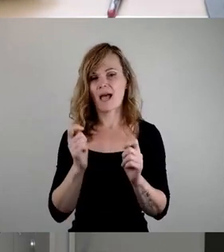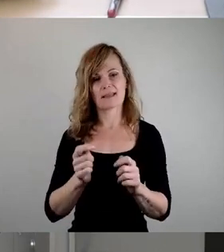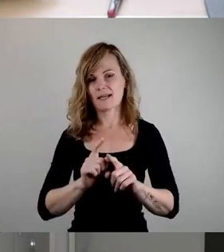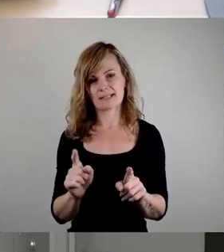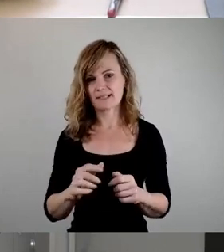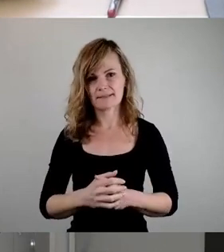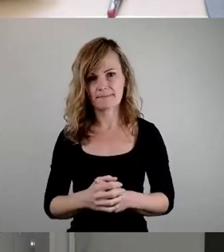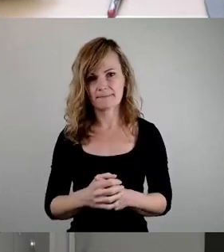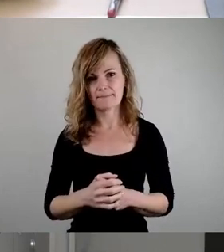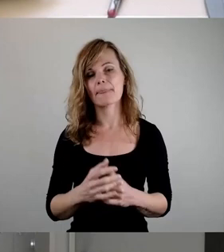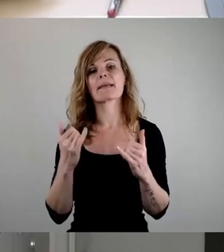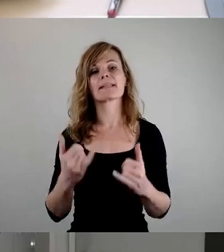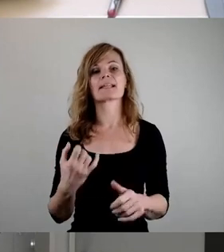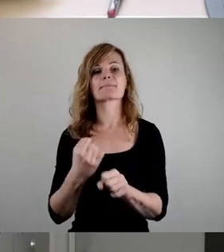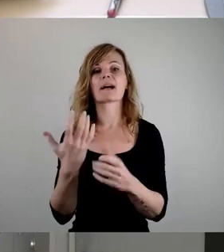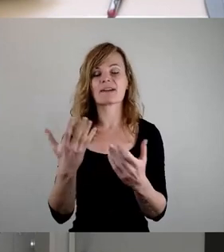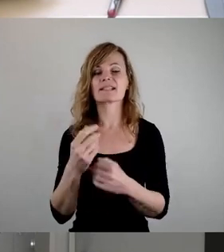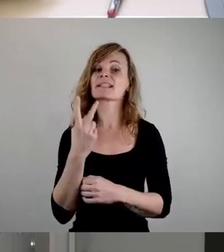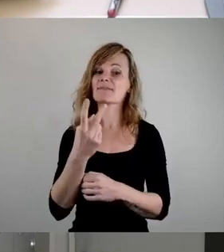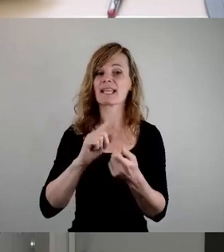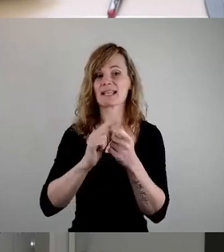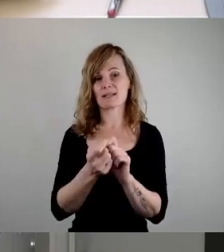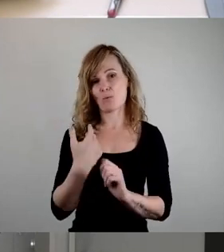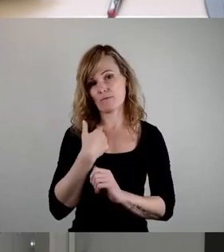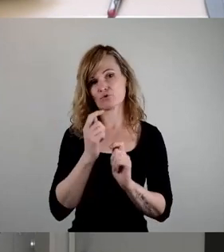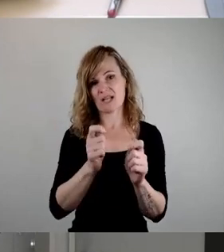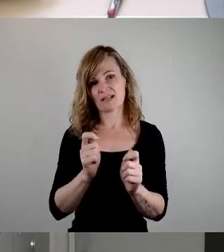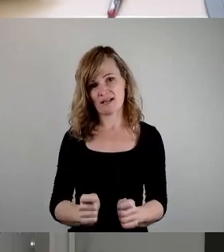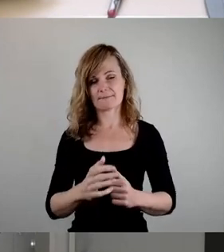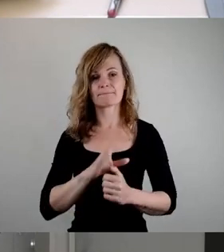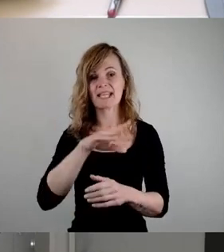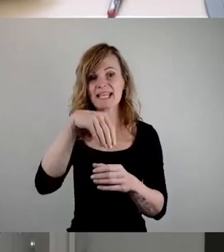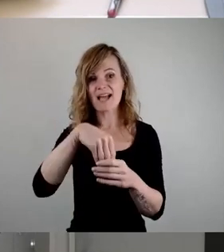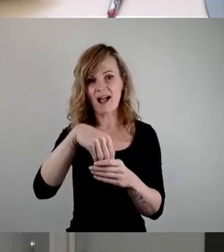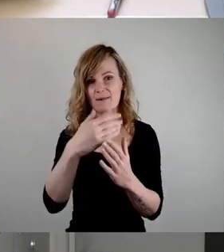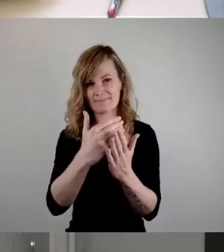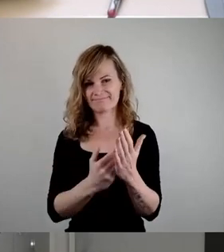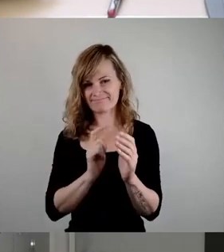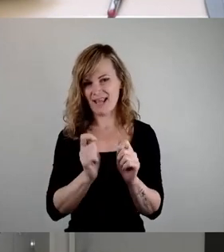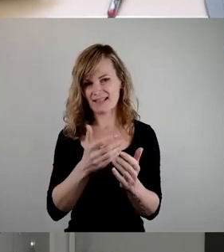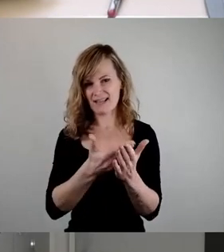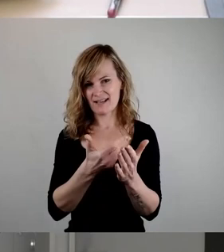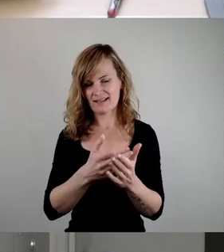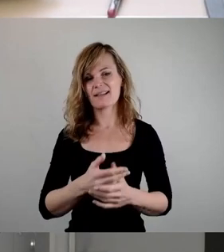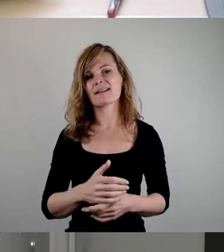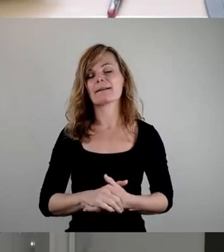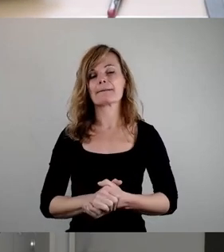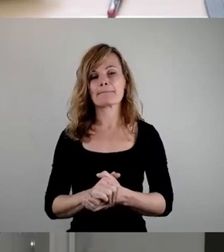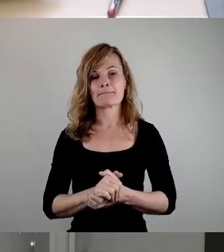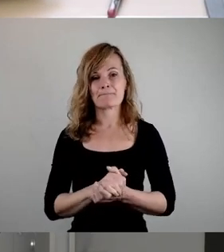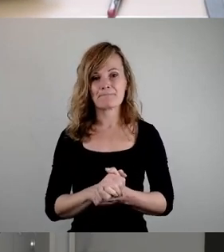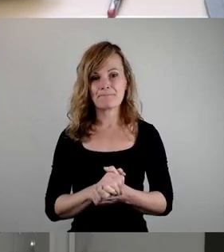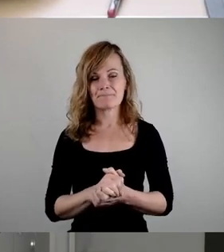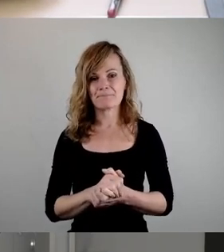ist zwei Änderungen beantragen innerhalb des Antrages der SPD-Fraktion. Und